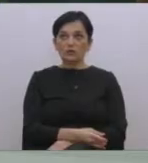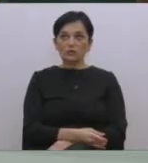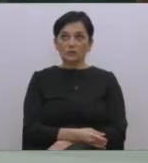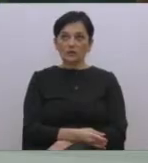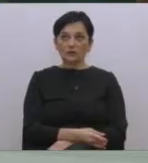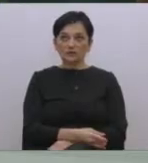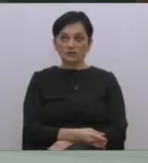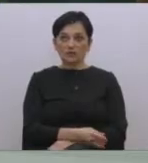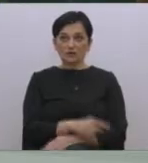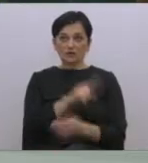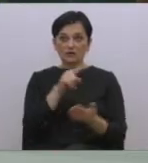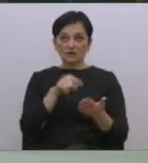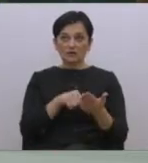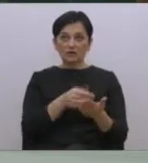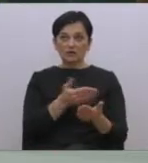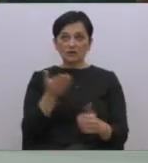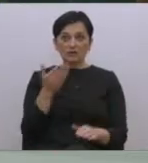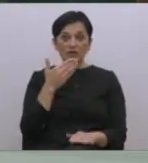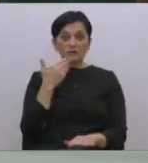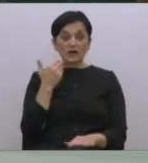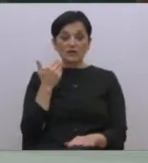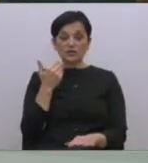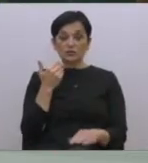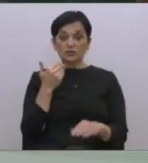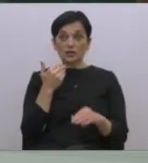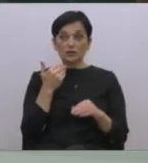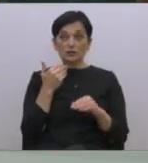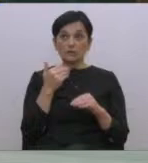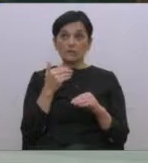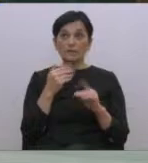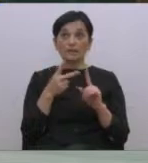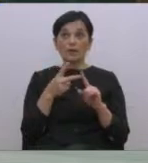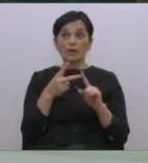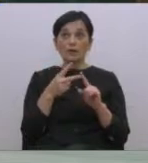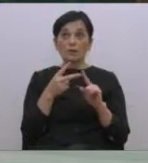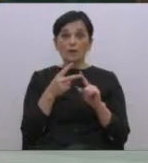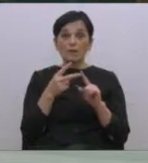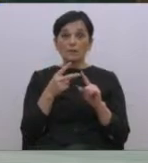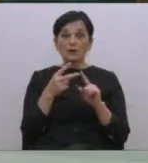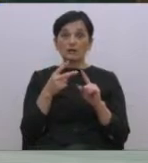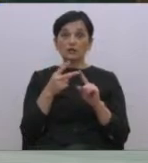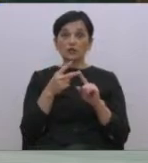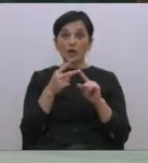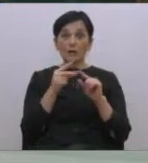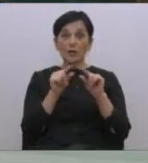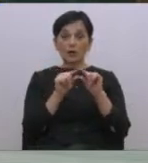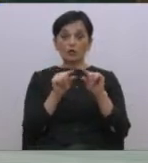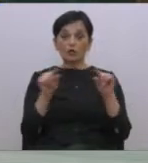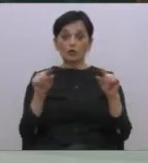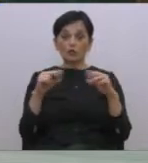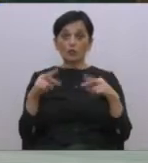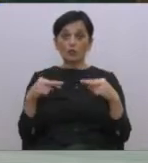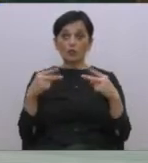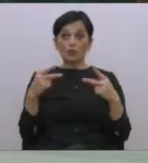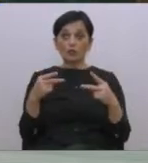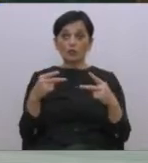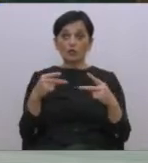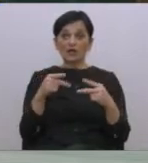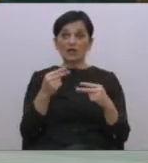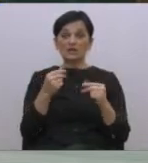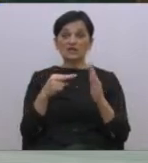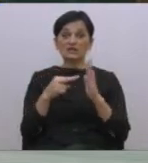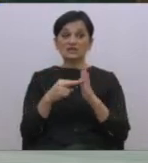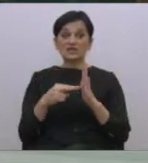Ალბათ, კითხვები არ არის მეორე მუხთან დაკავშირებით. მეორე მუხში ასეთი ცვლილება გვაქვს იმის გათვალისწინებით, რომ